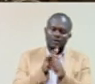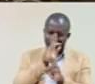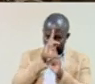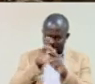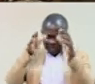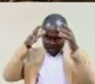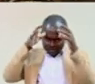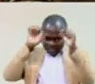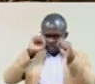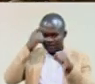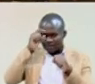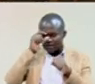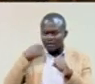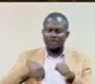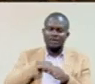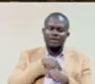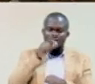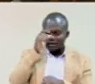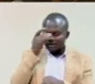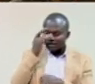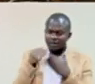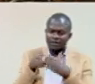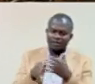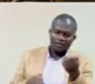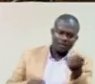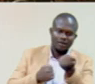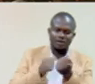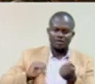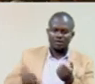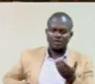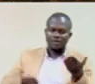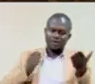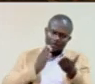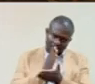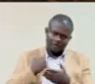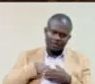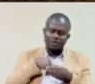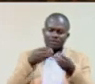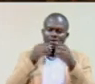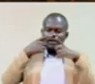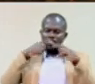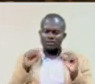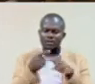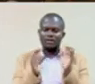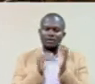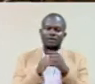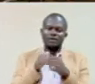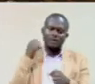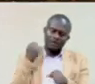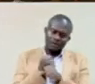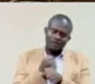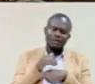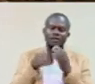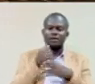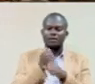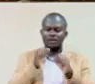Perezida wa Repubulika wacu Paul Kagame ashyigikiye ko abagore koko duhabwa ijambo kandi tugakora